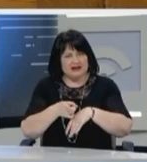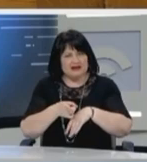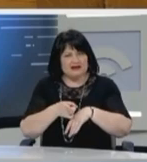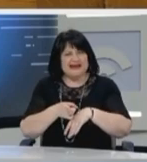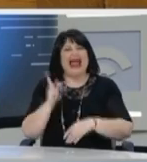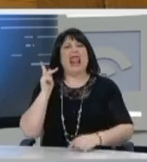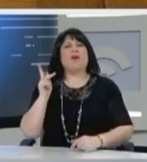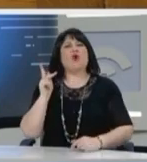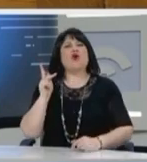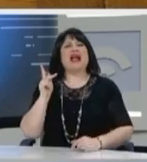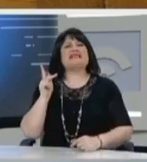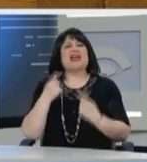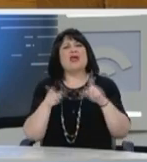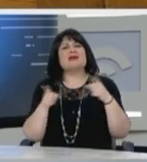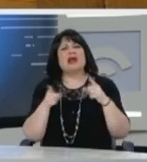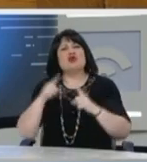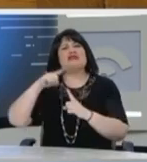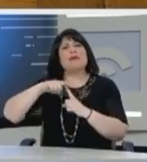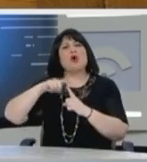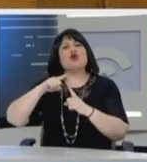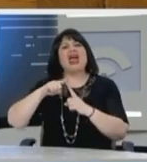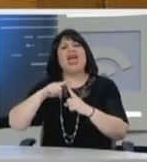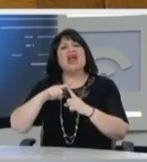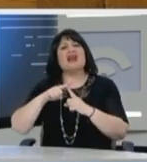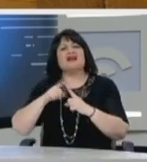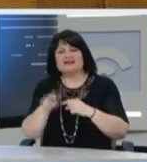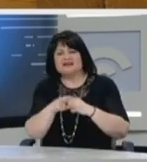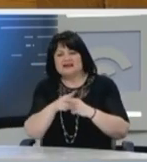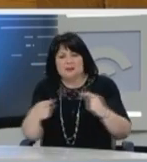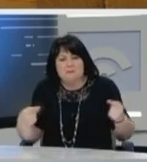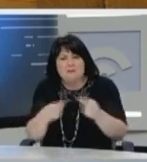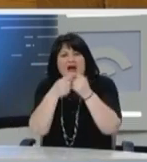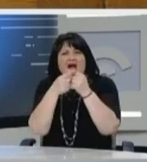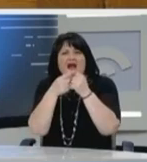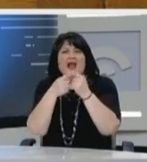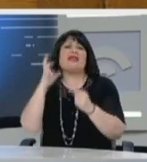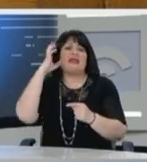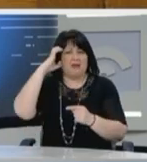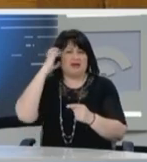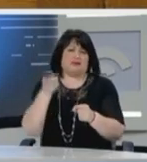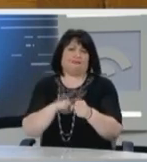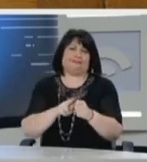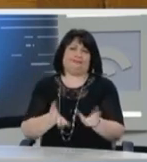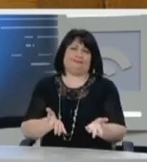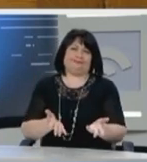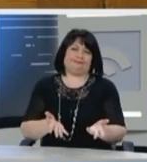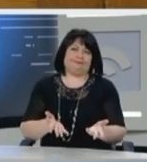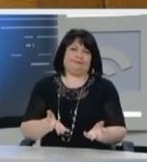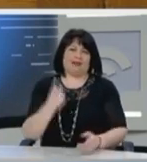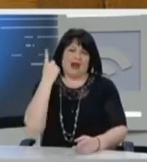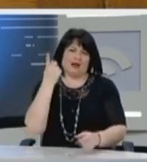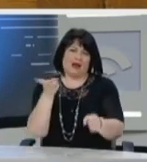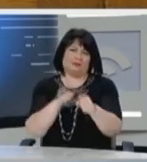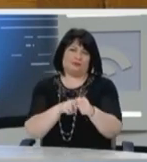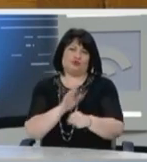ο Καλαμπόκας με εκείνον τον Τεμπονέρα, όταν πήγανε ένα σύγκρουση, θυμίστε τι έγινε. Και πάλι καλά που είχαμε ένα